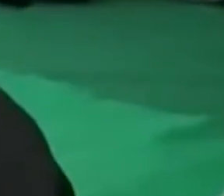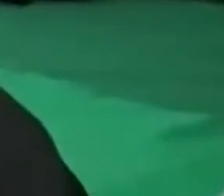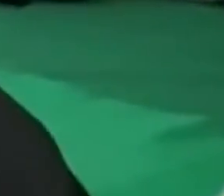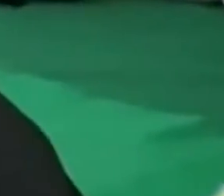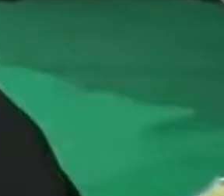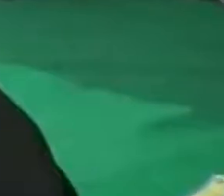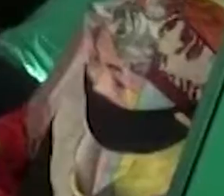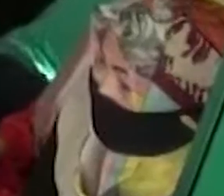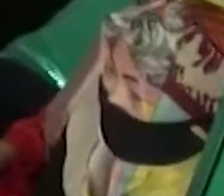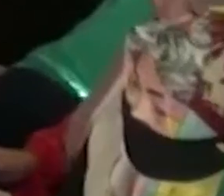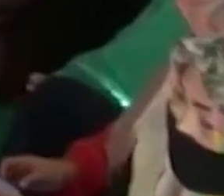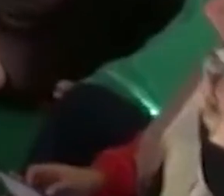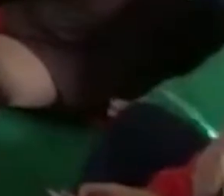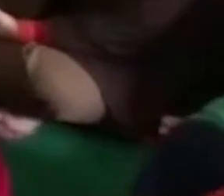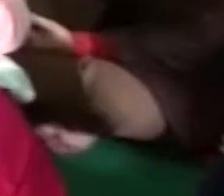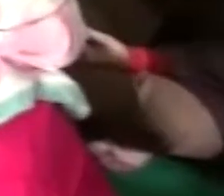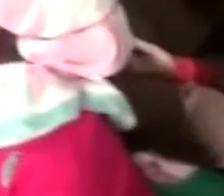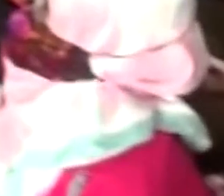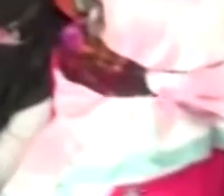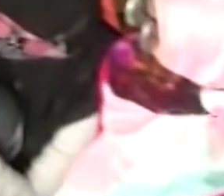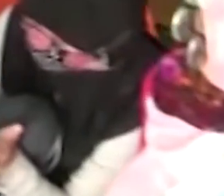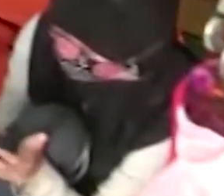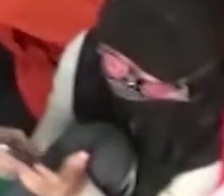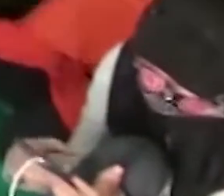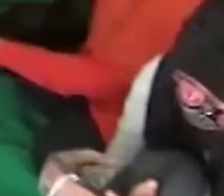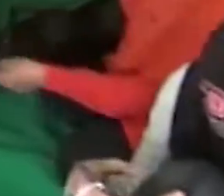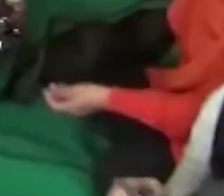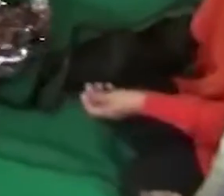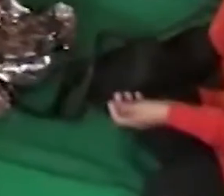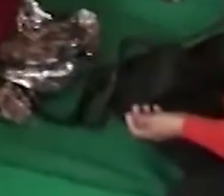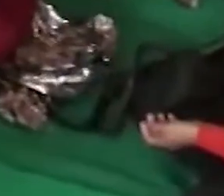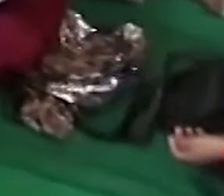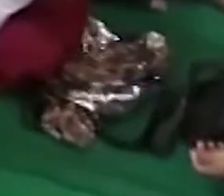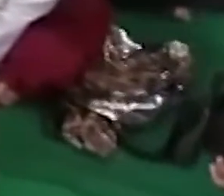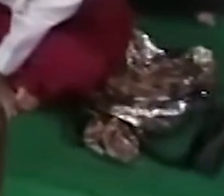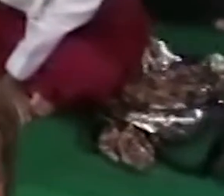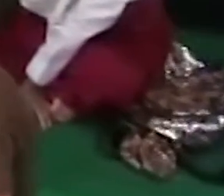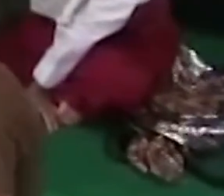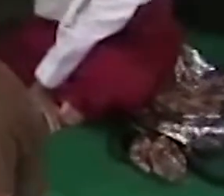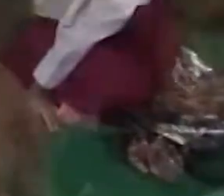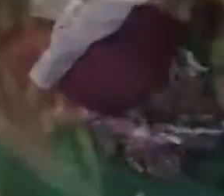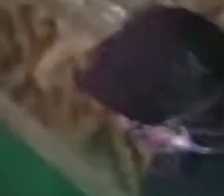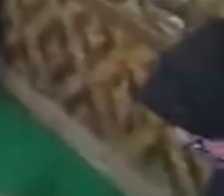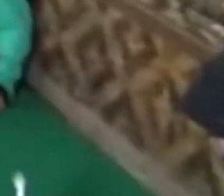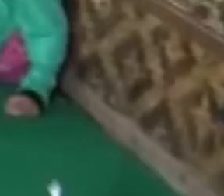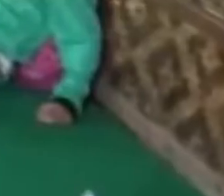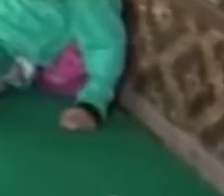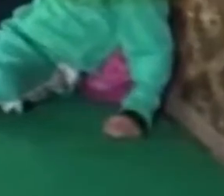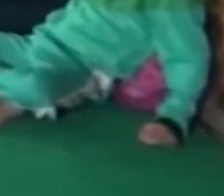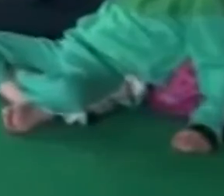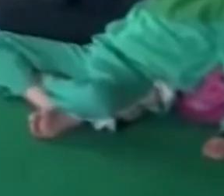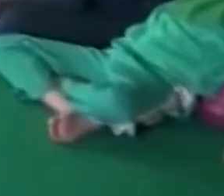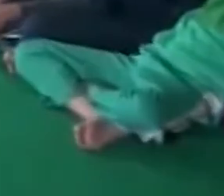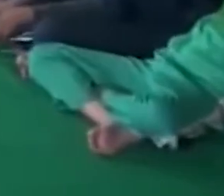sebelum kegiatan belajar mengajar tatap muka dilangsungkan, seluruh tenaga peserta didik, baik guru maupun masyarakat didik, dipastikan harus sudah selesai